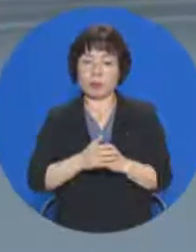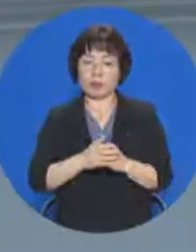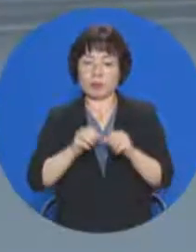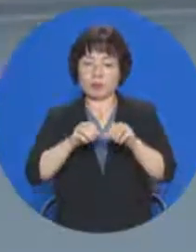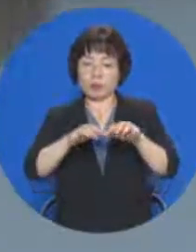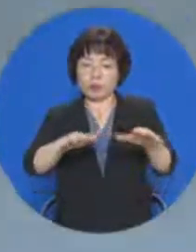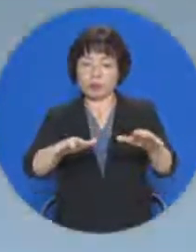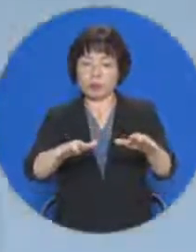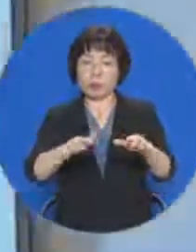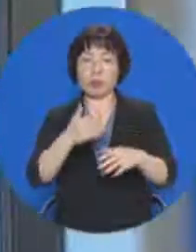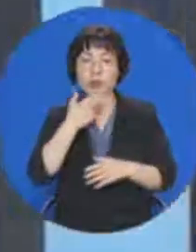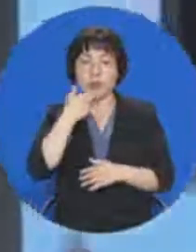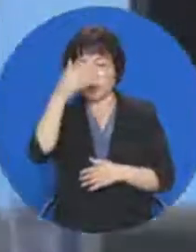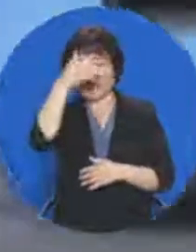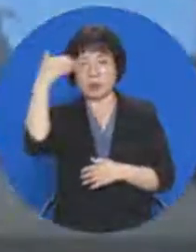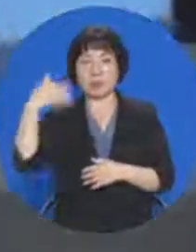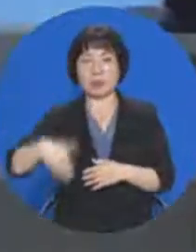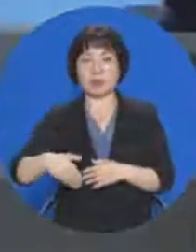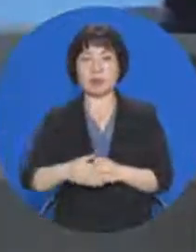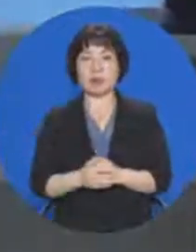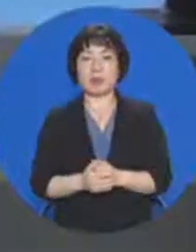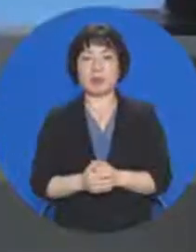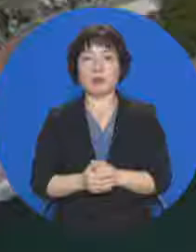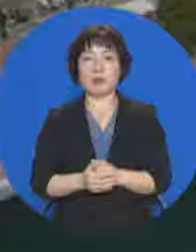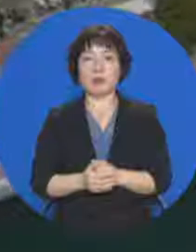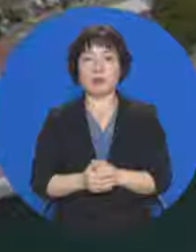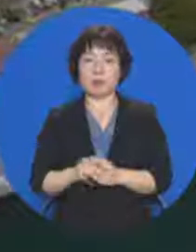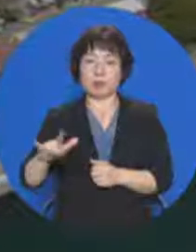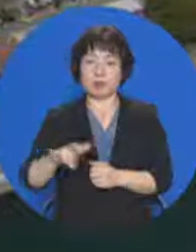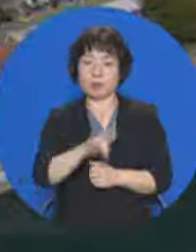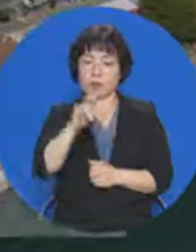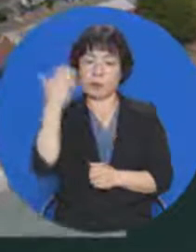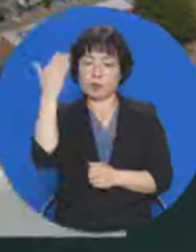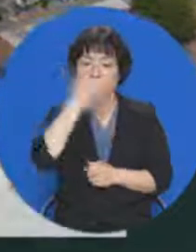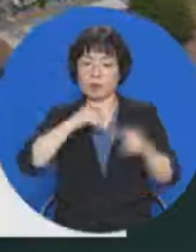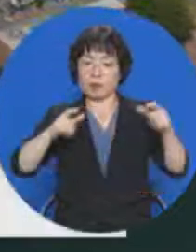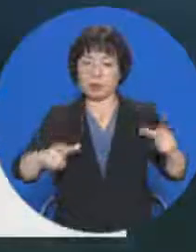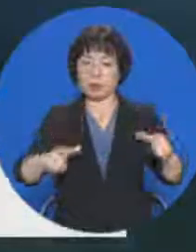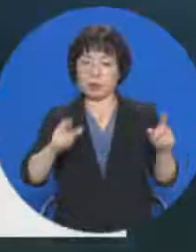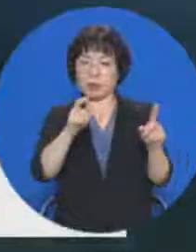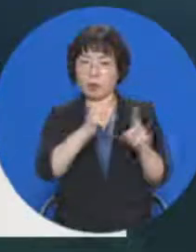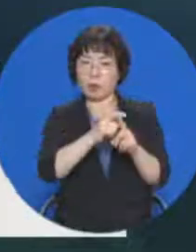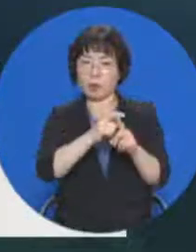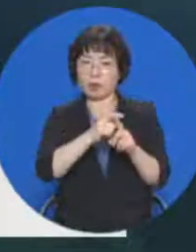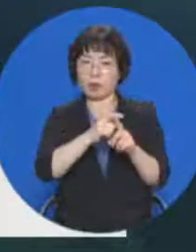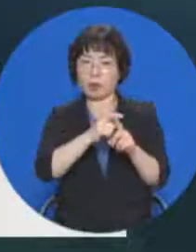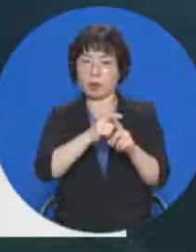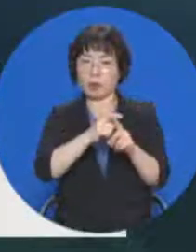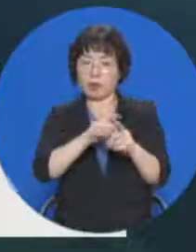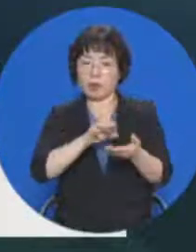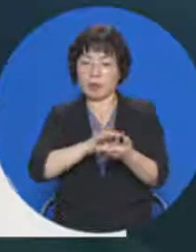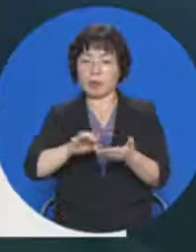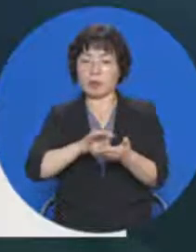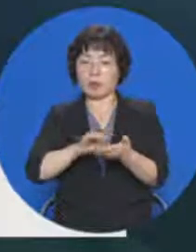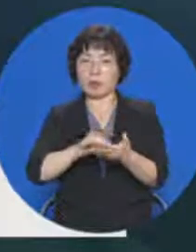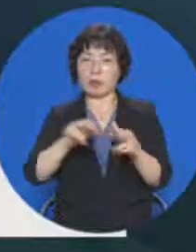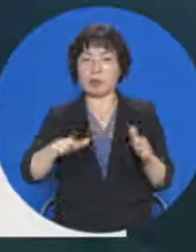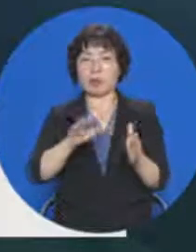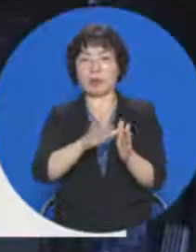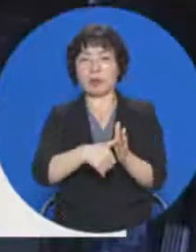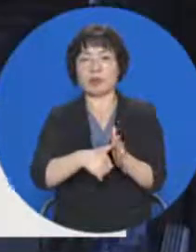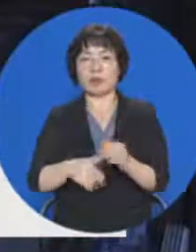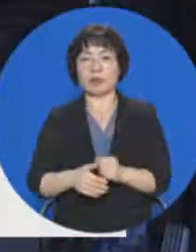여파를 확진자 없이 피해갑니다. 코로나 청정구역이라는 단어가 대대적으로 쓰이기 시작한 것도 이 시기.